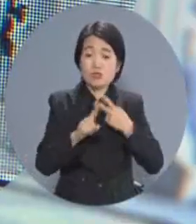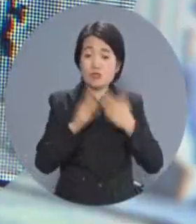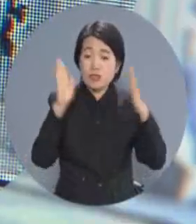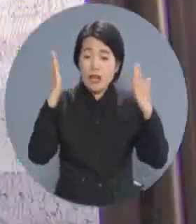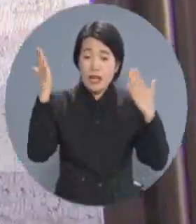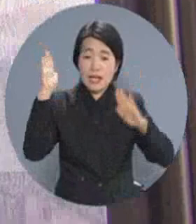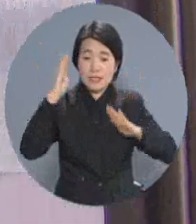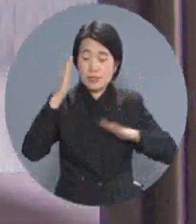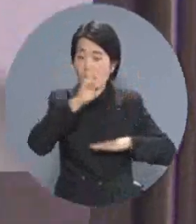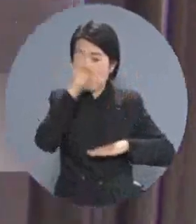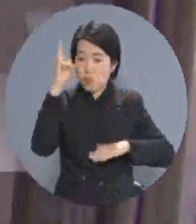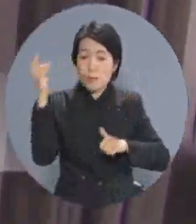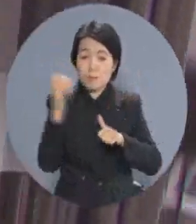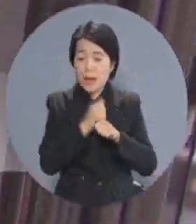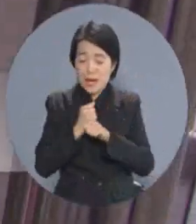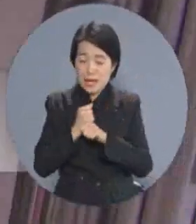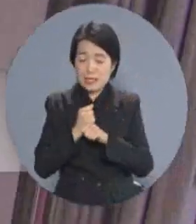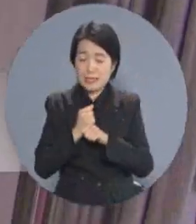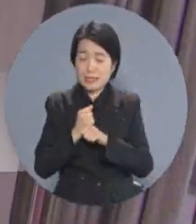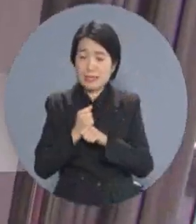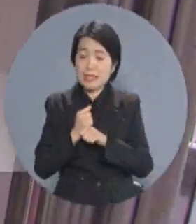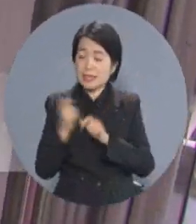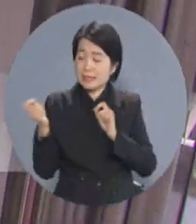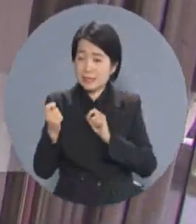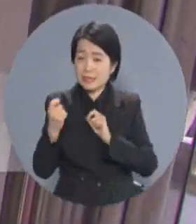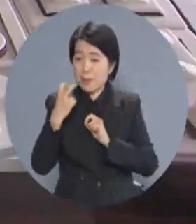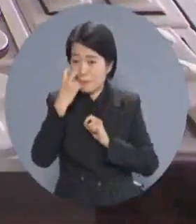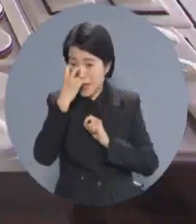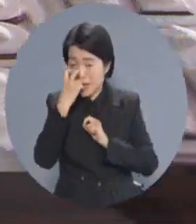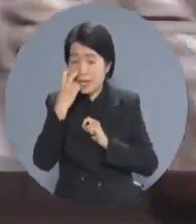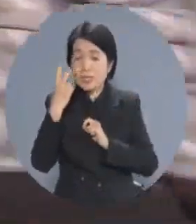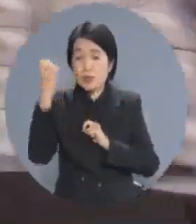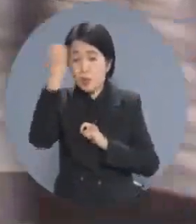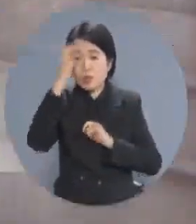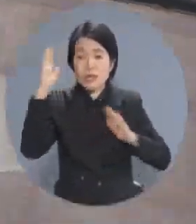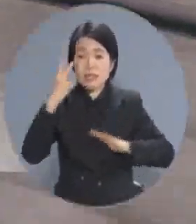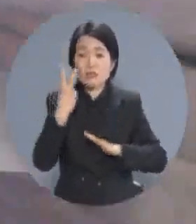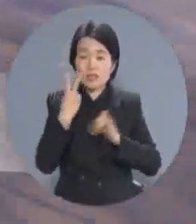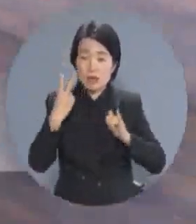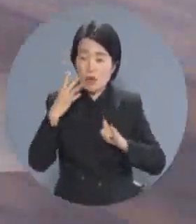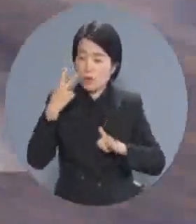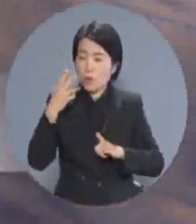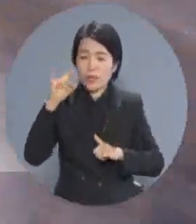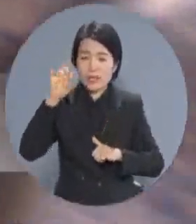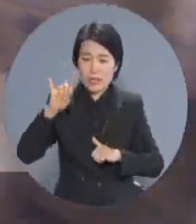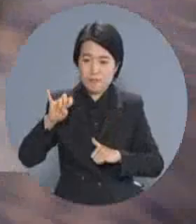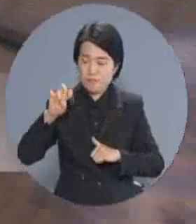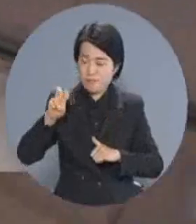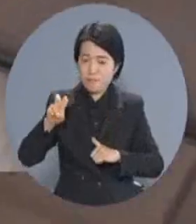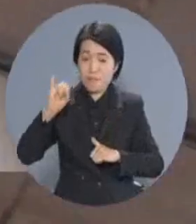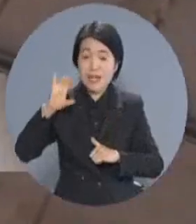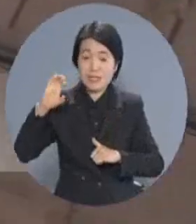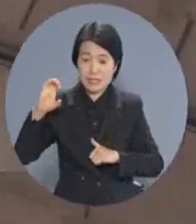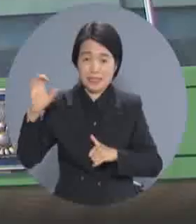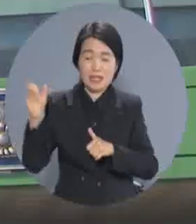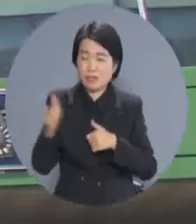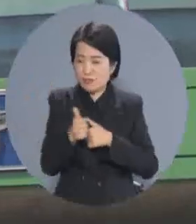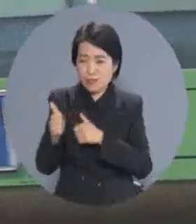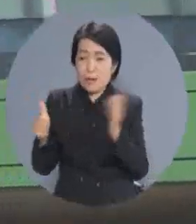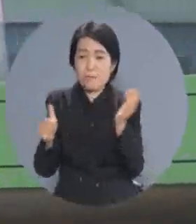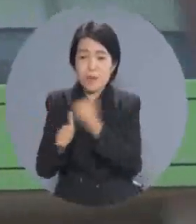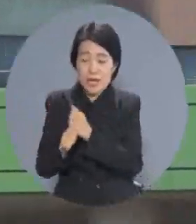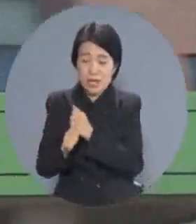오후 체포한 뒤 금은방 인근에서 망을 보던 고등학생 두 명도 광주시 동림나들목에서 추격 끝에 붙잡았습니다